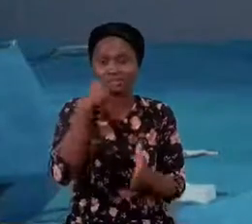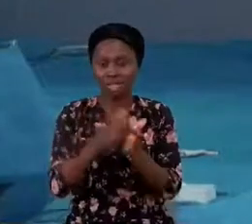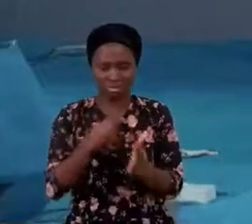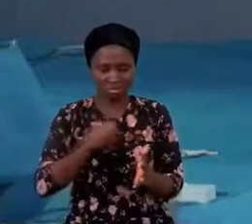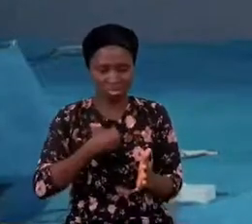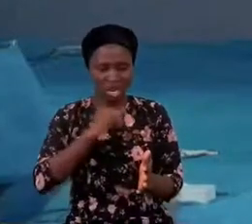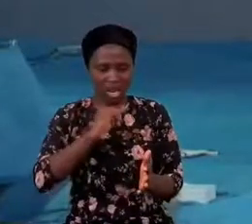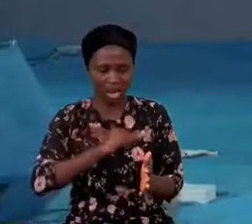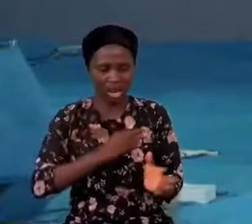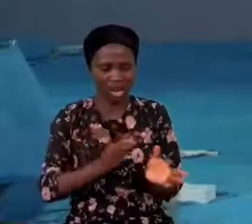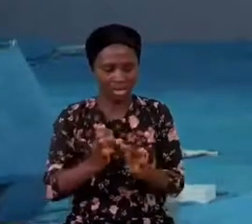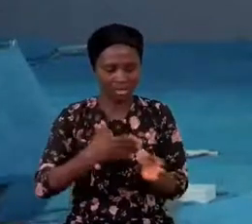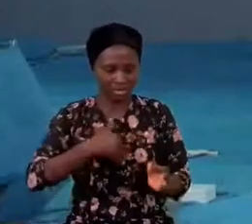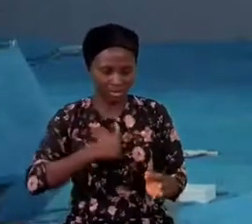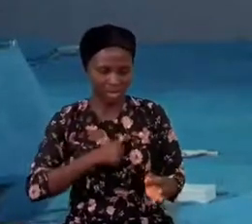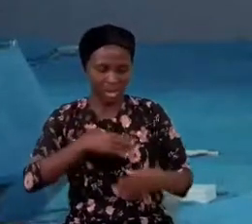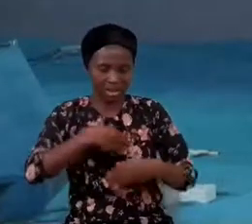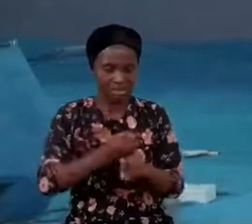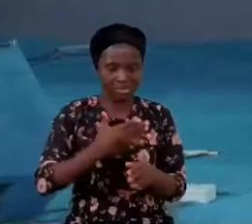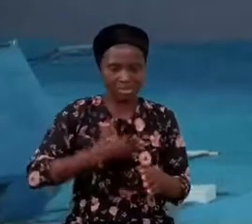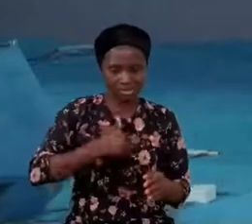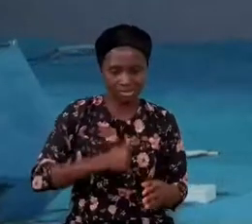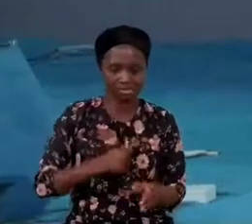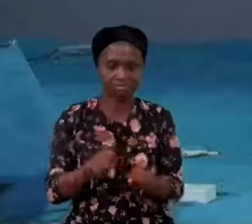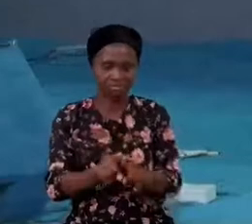distinct, comme une personne